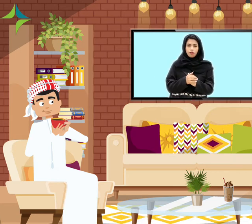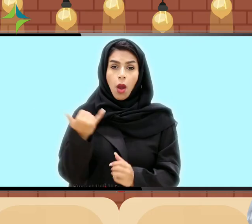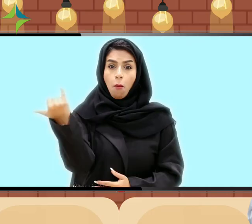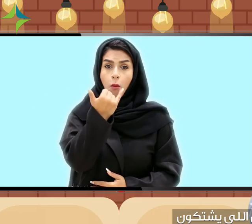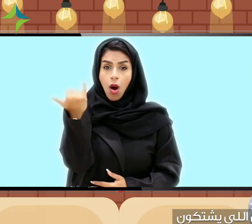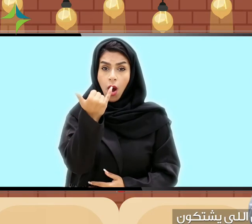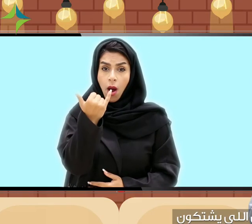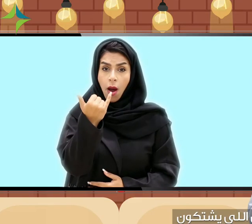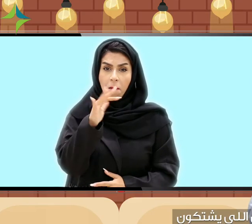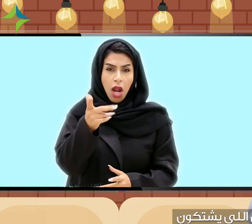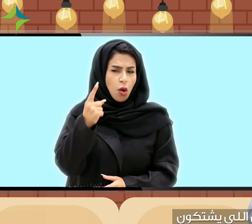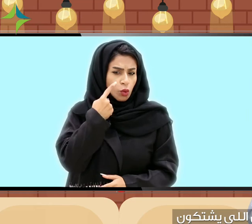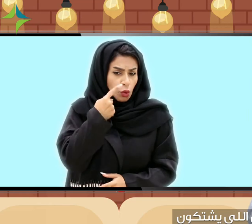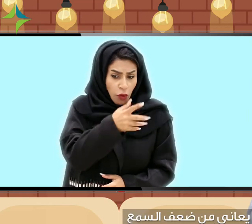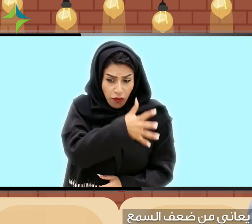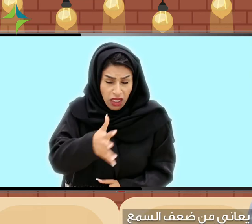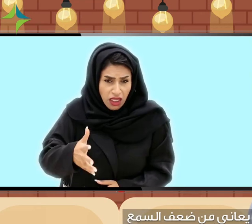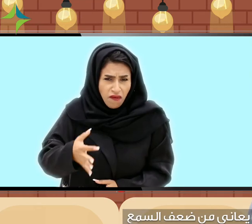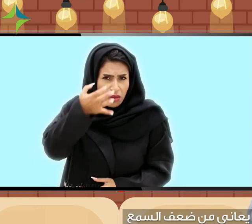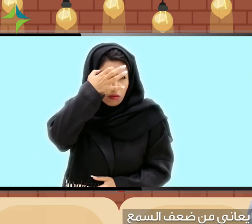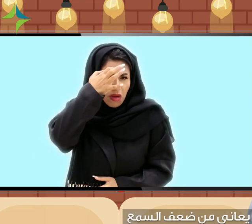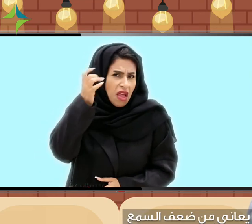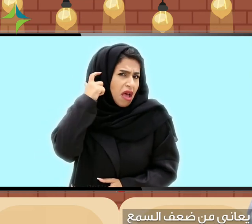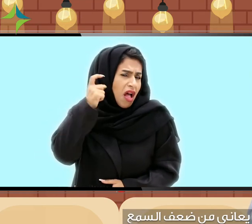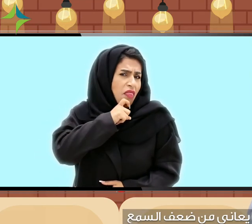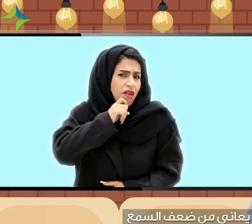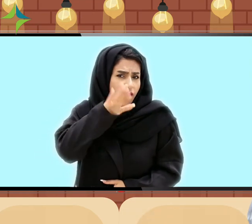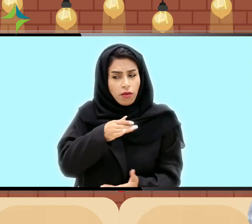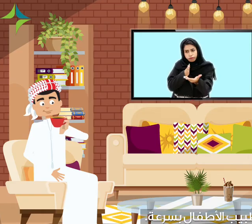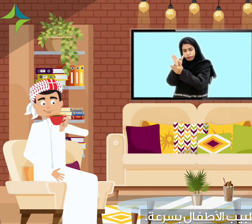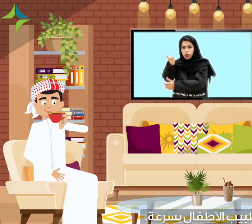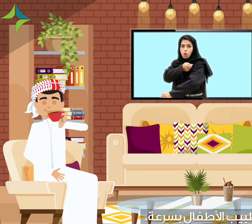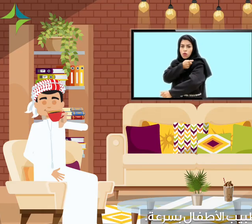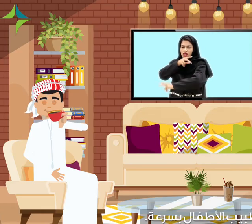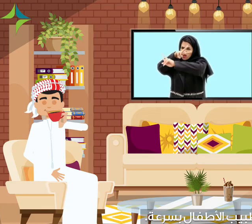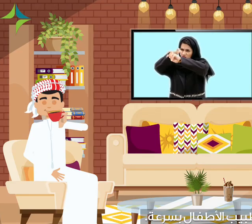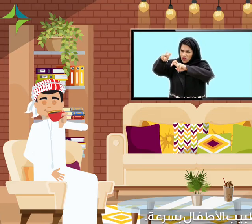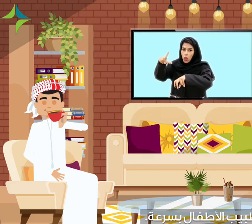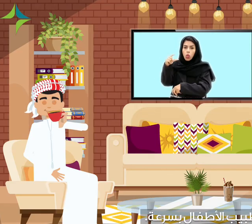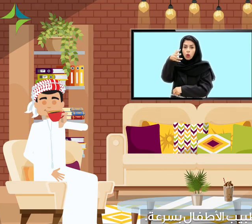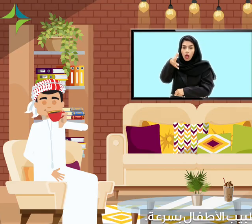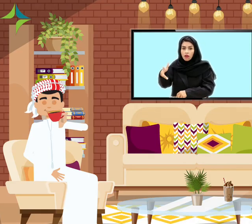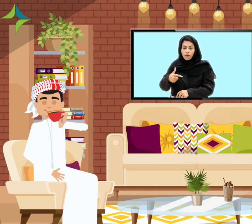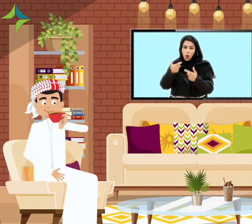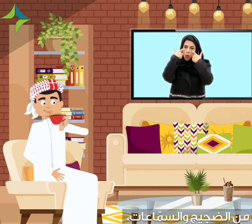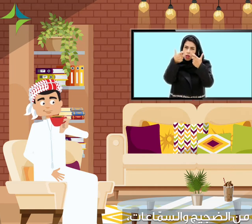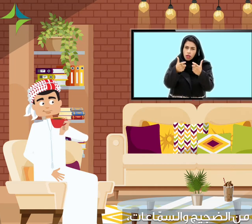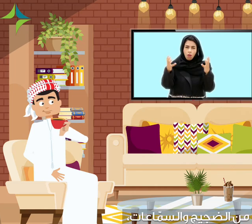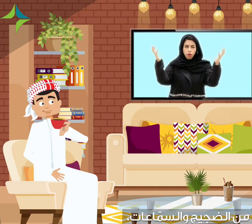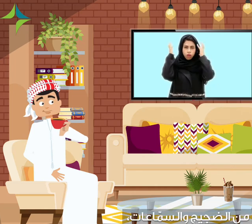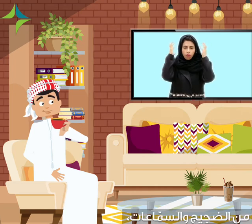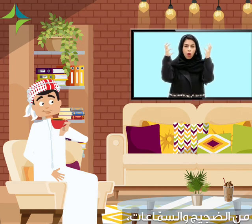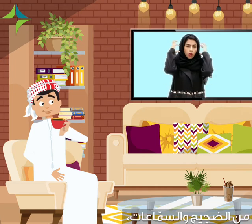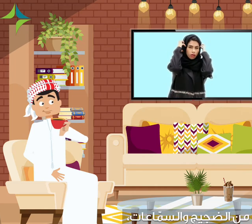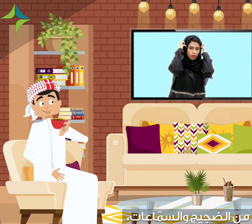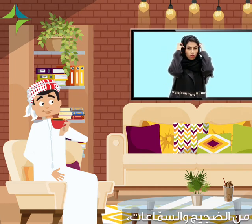والأهل اللي يشتكون أن أحد أولادهم يعاني من ضعف السمع يستشيرون طبيب الأطفال بسرعة وحاسب